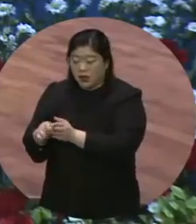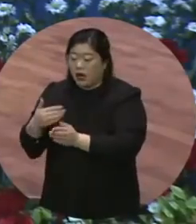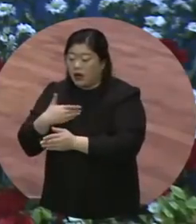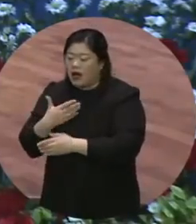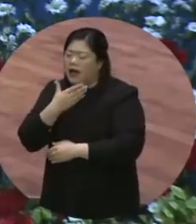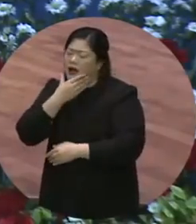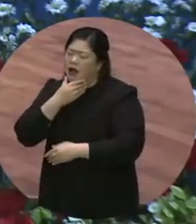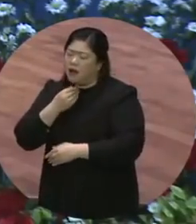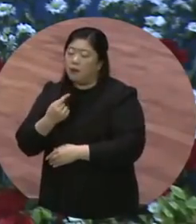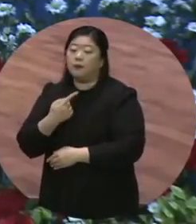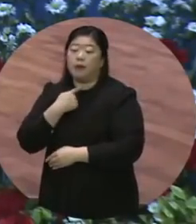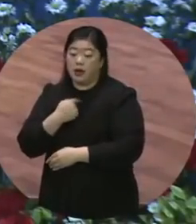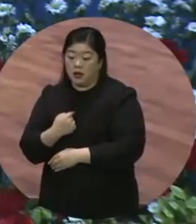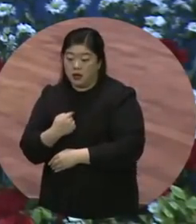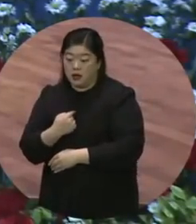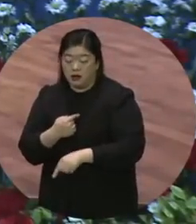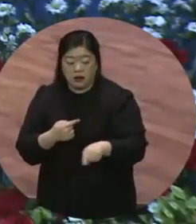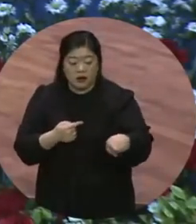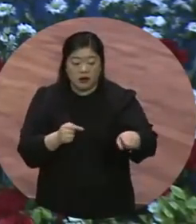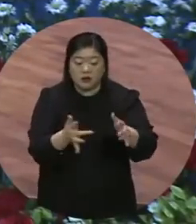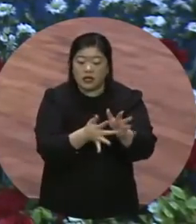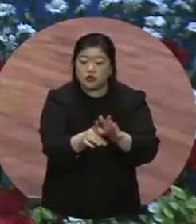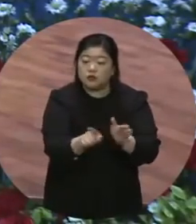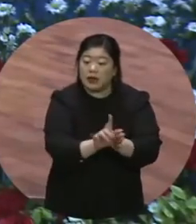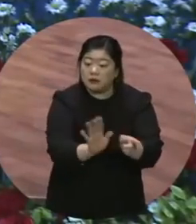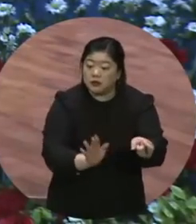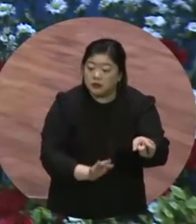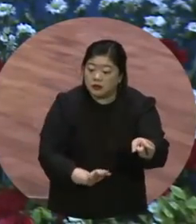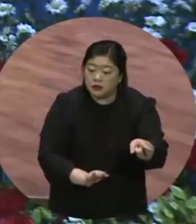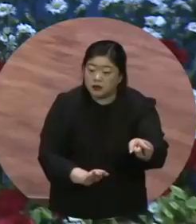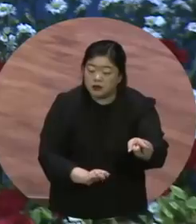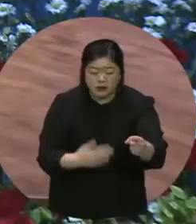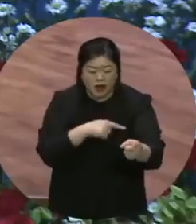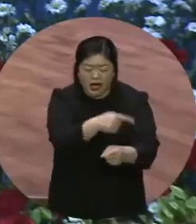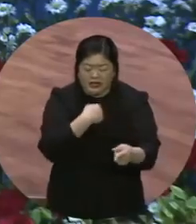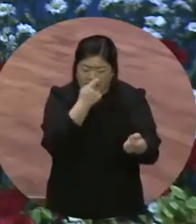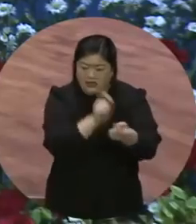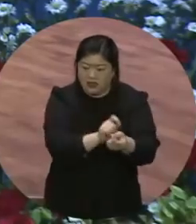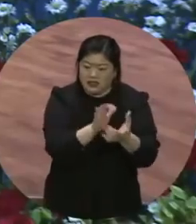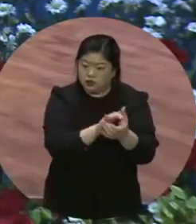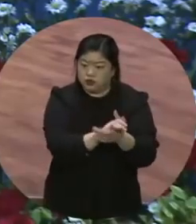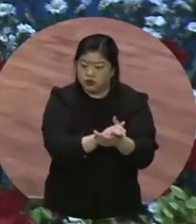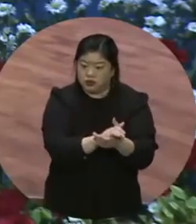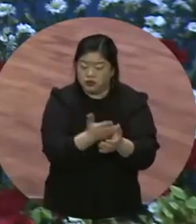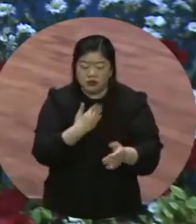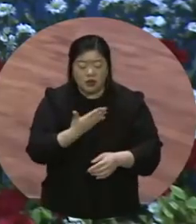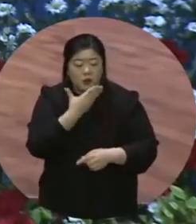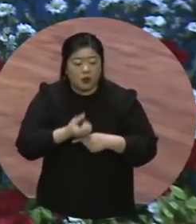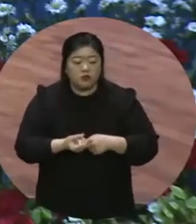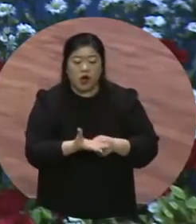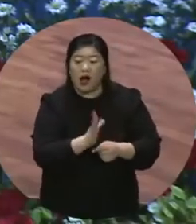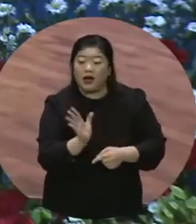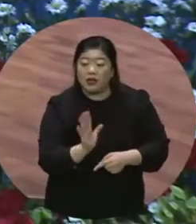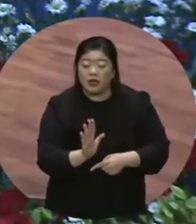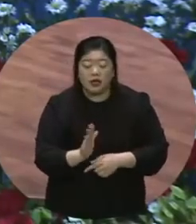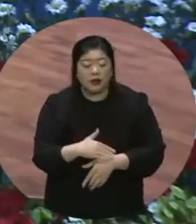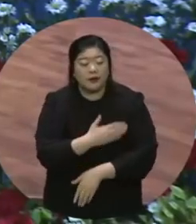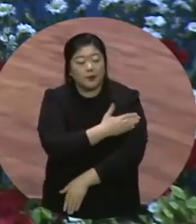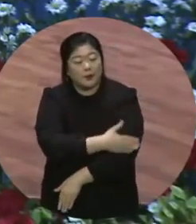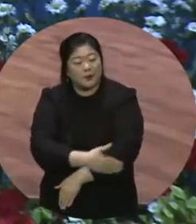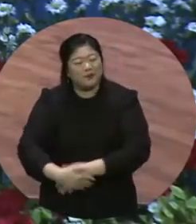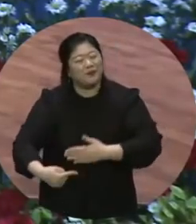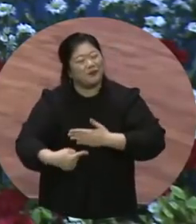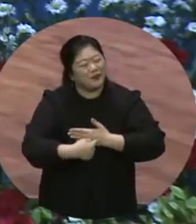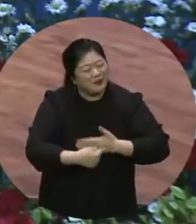저 사람에게 복음을 증거하겠냐? 이 원색적 복음을. 이 복음을 못 들으면 영불에 빠져서 영원히